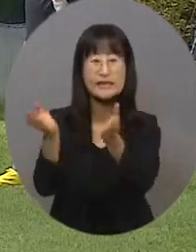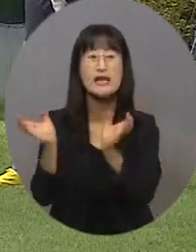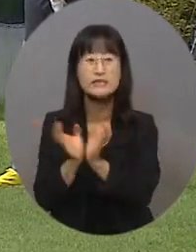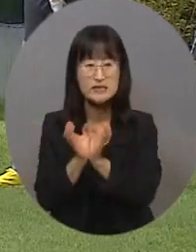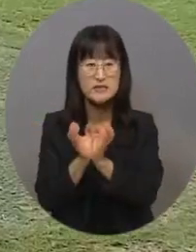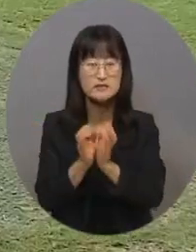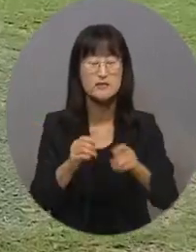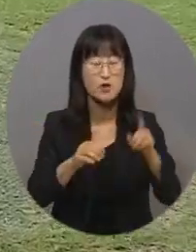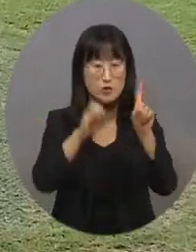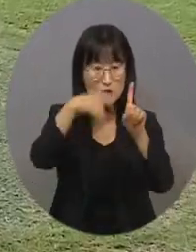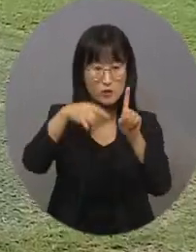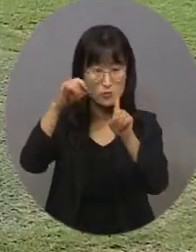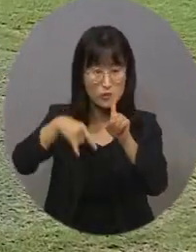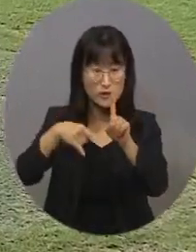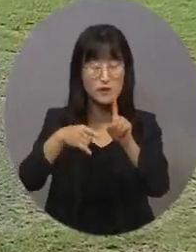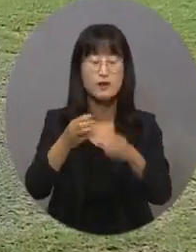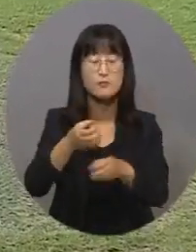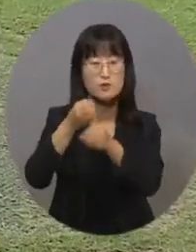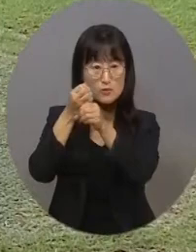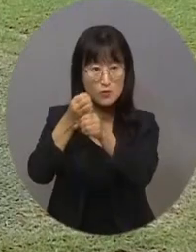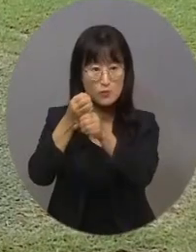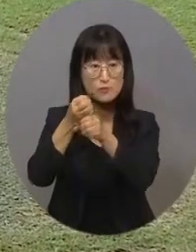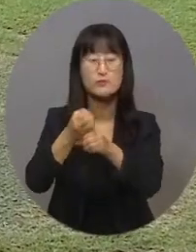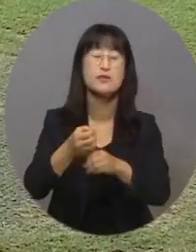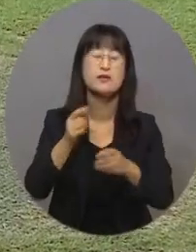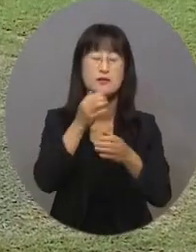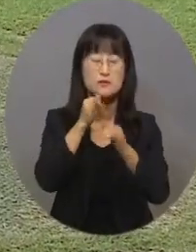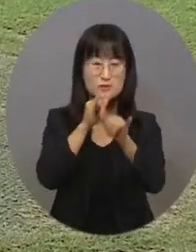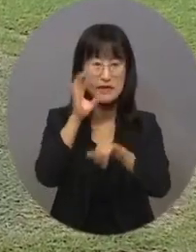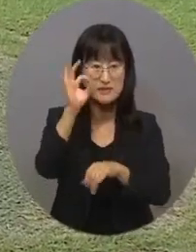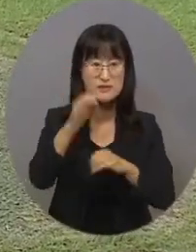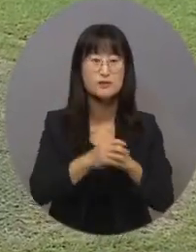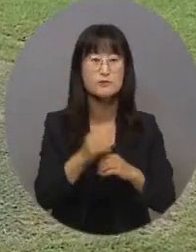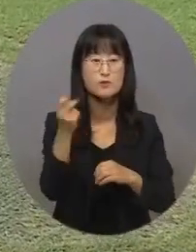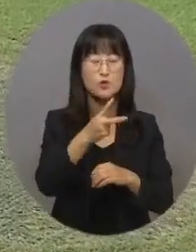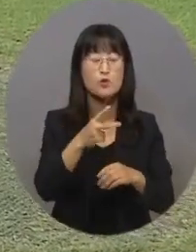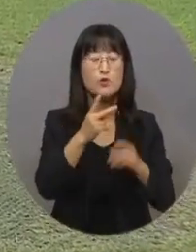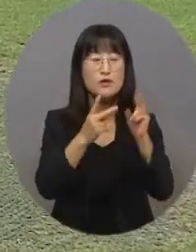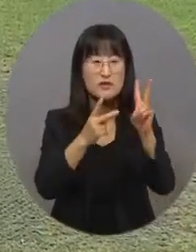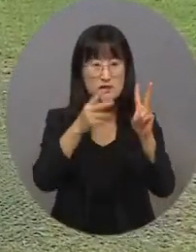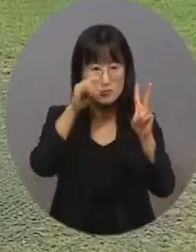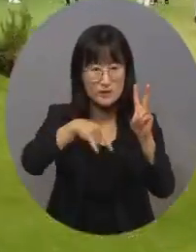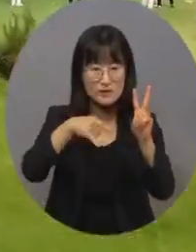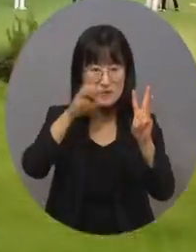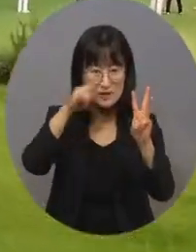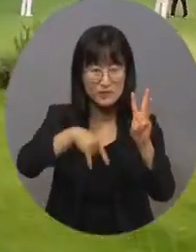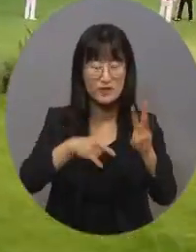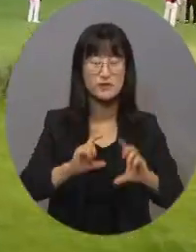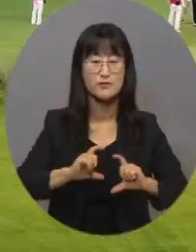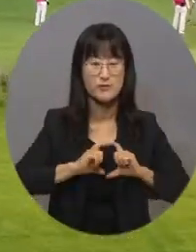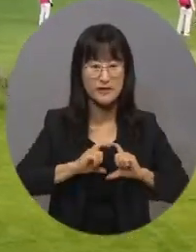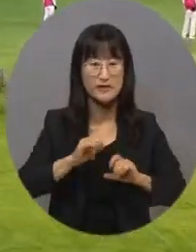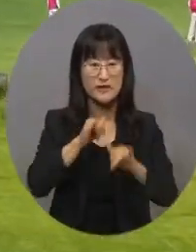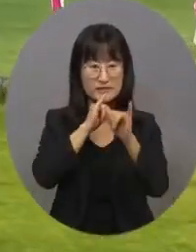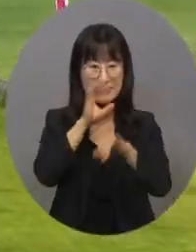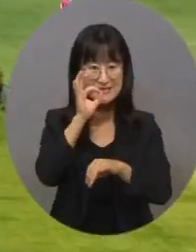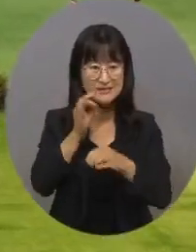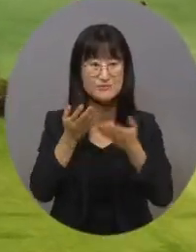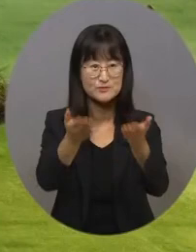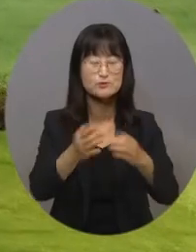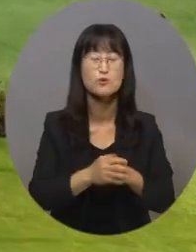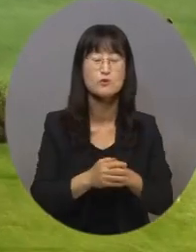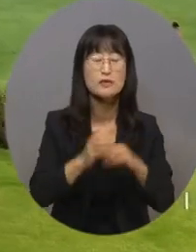종목 1위에는 트로피와 상금, 2위와 3위에는 메달과 상금이 주어집니다. 새로운 장애인